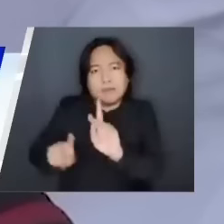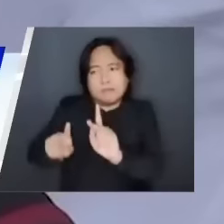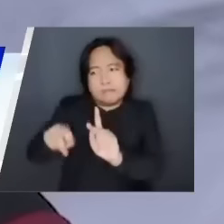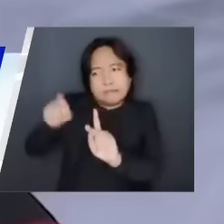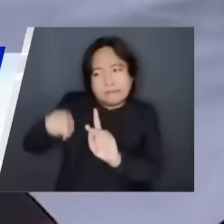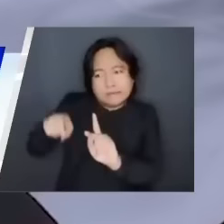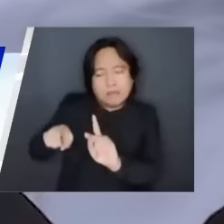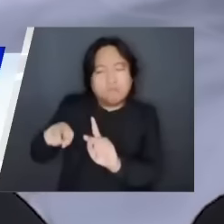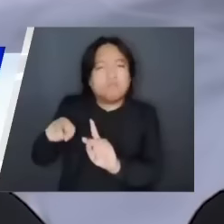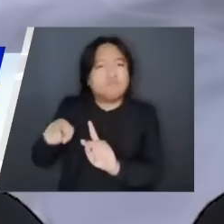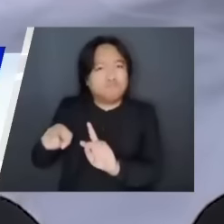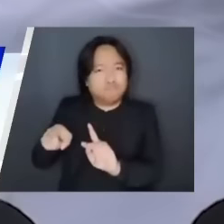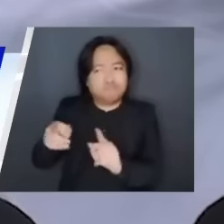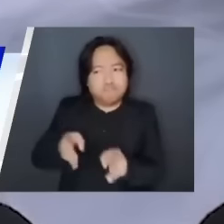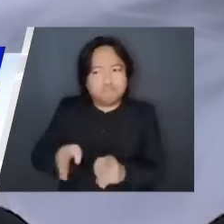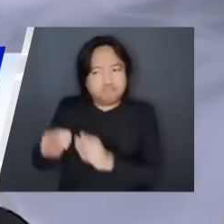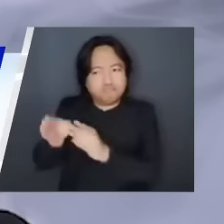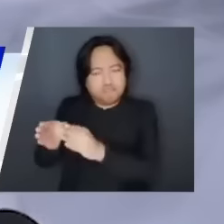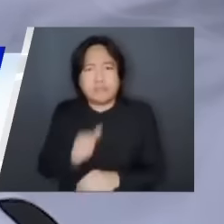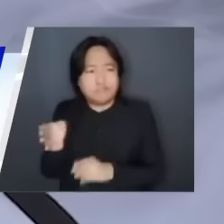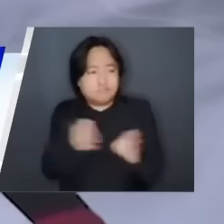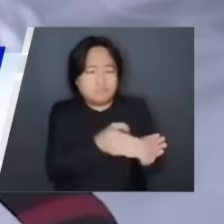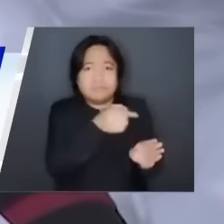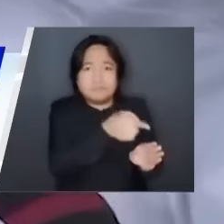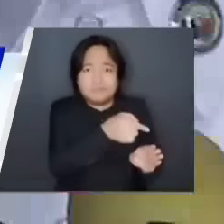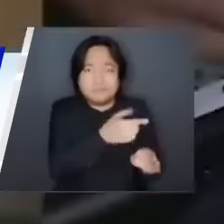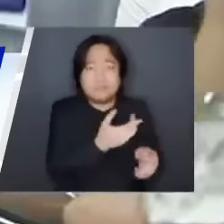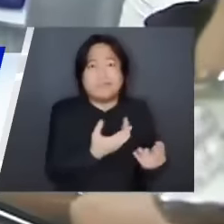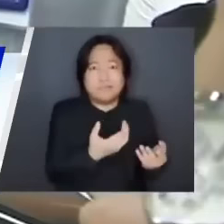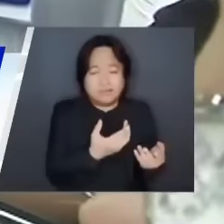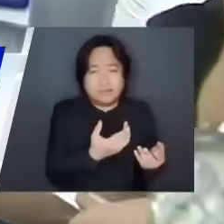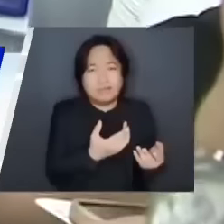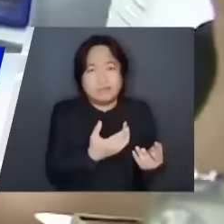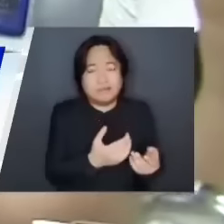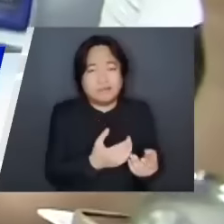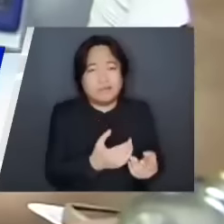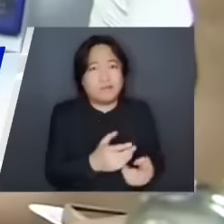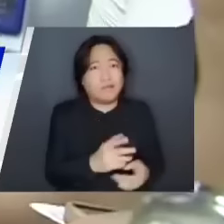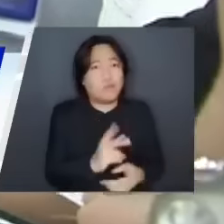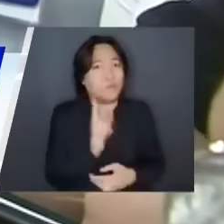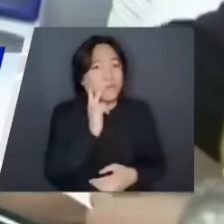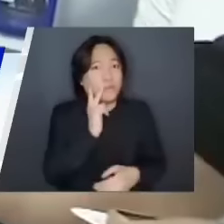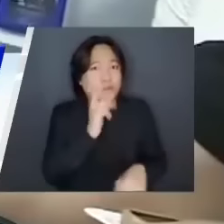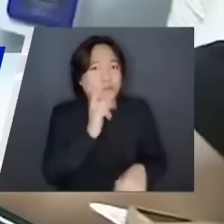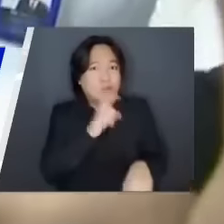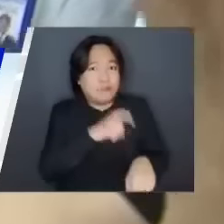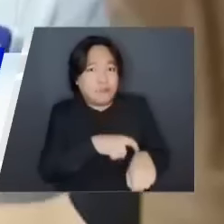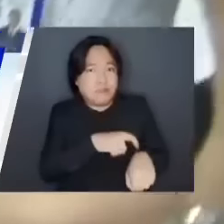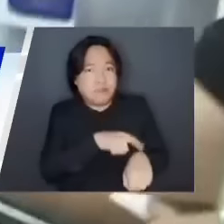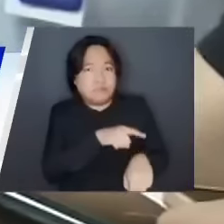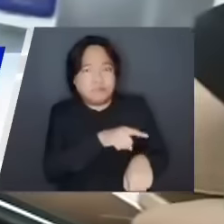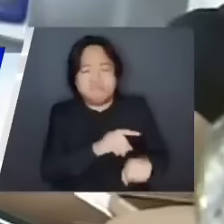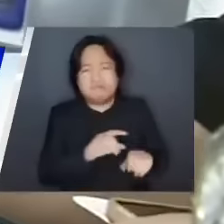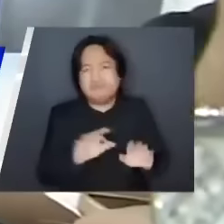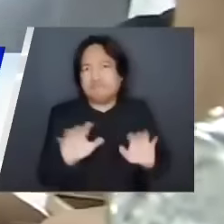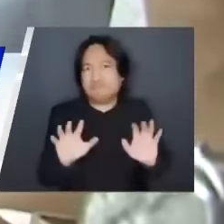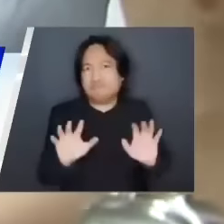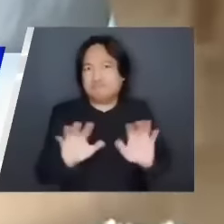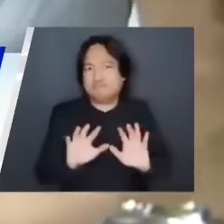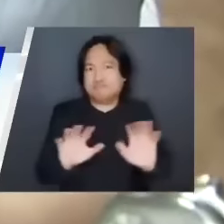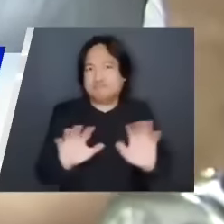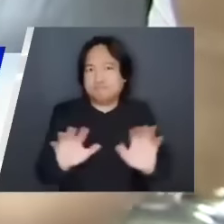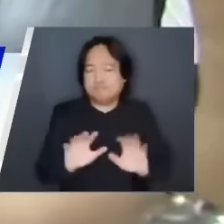this complaint a fair chance and a fair day in court. This is a very important process and I'm